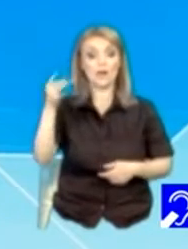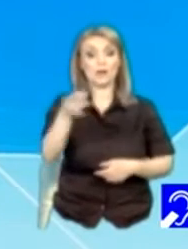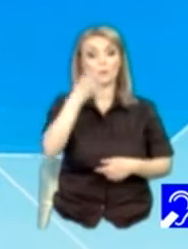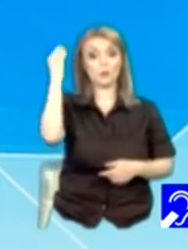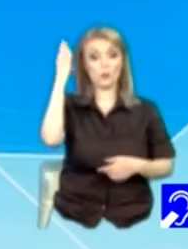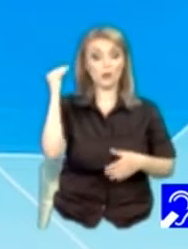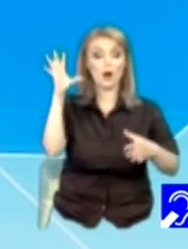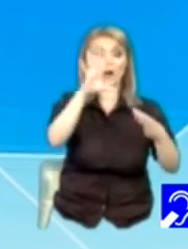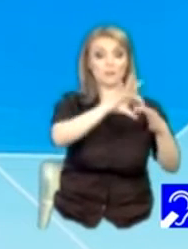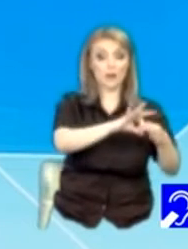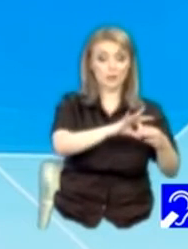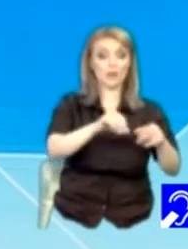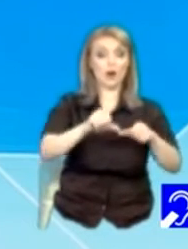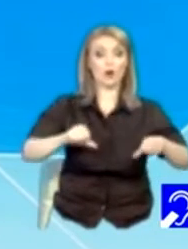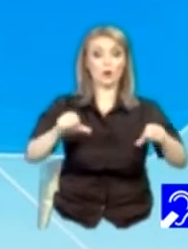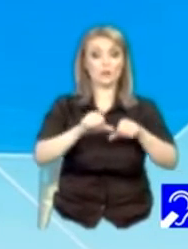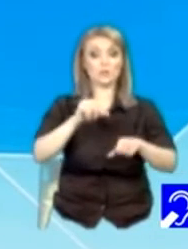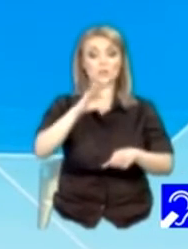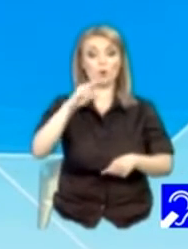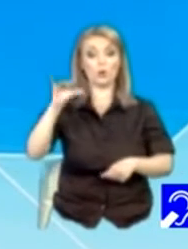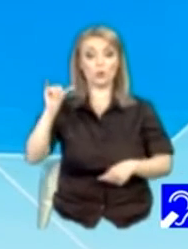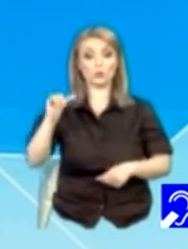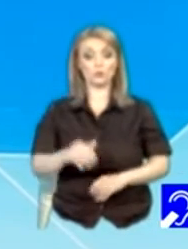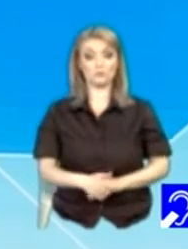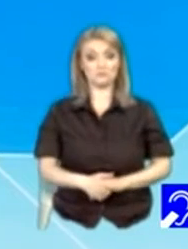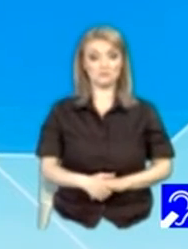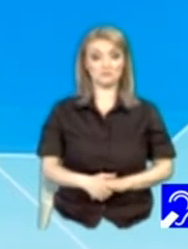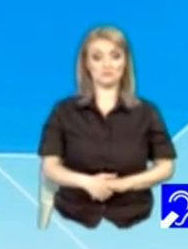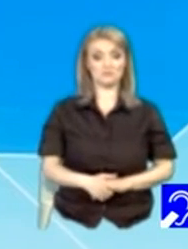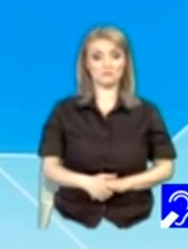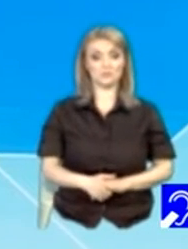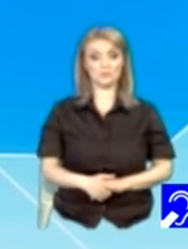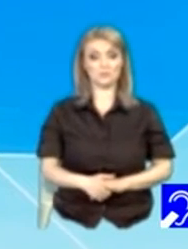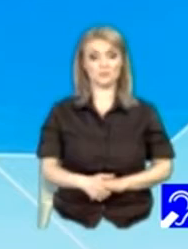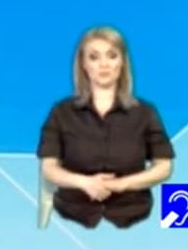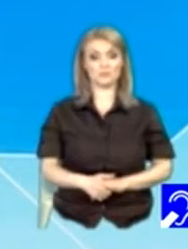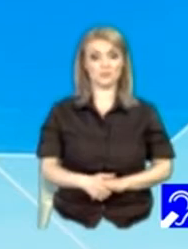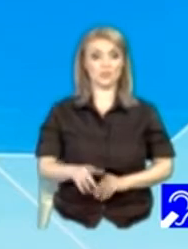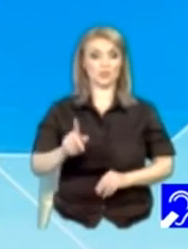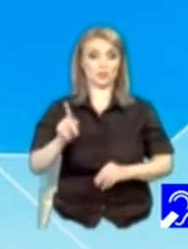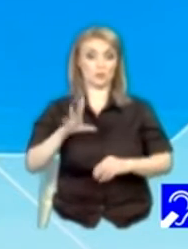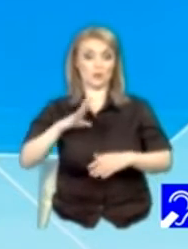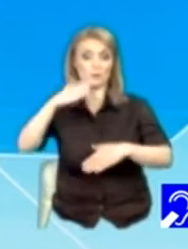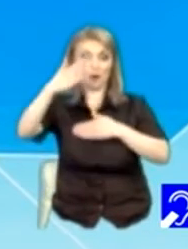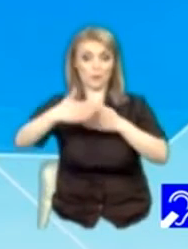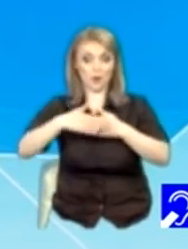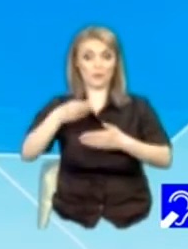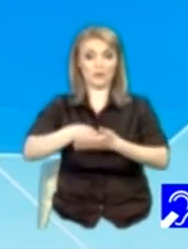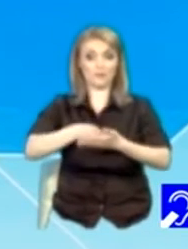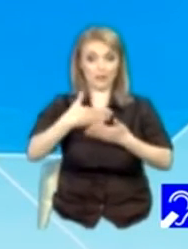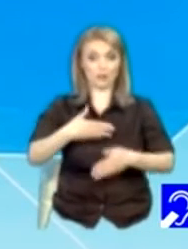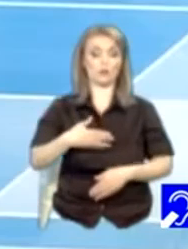aderat la ONU în contextul apropierii de valorile europene. Mai